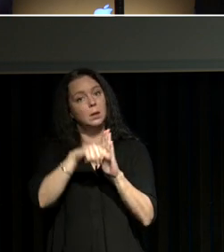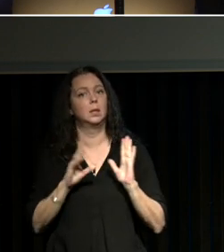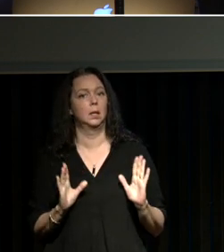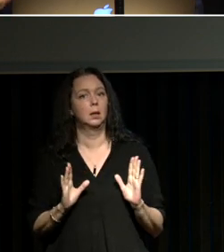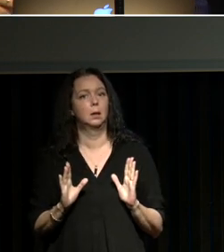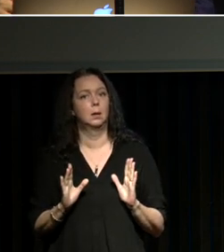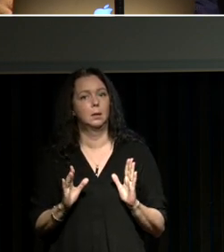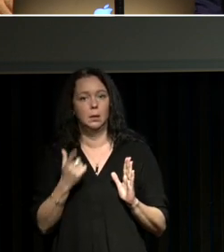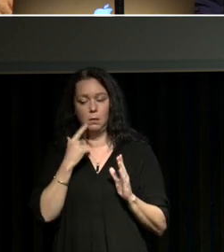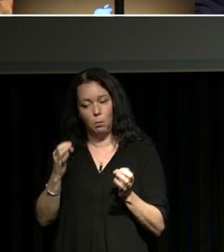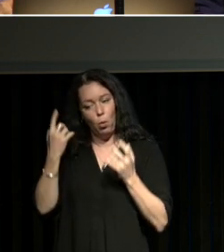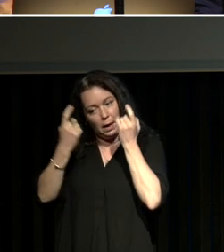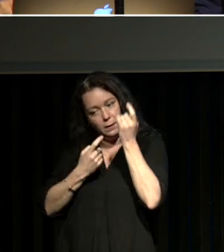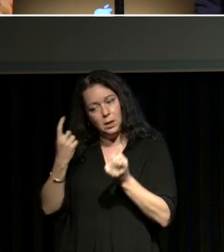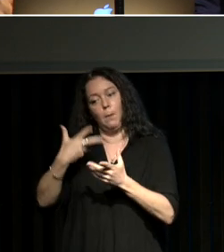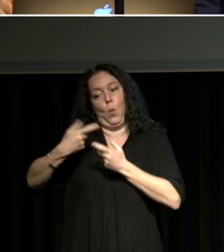plus de temps pour réfléchir.